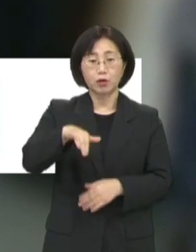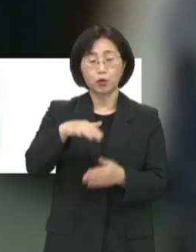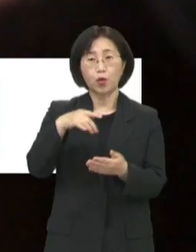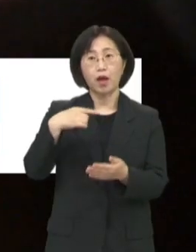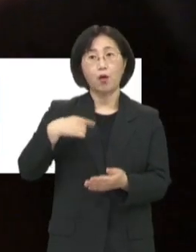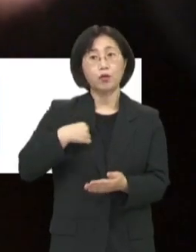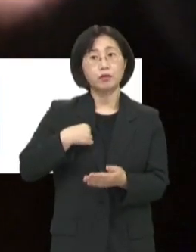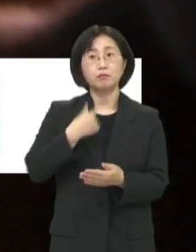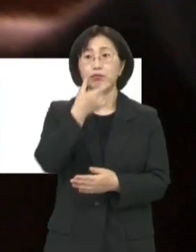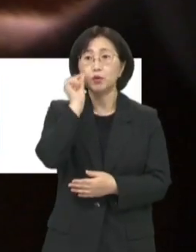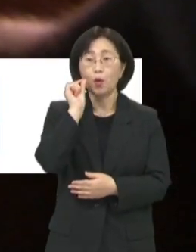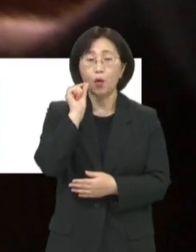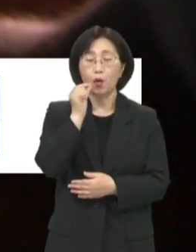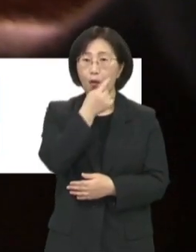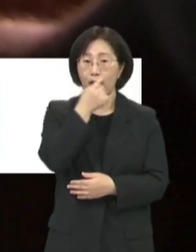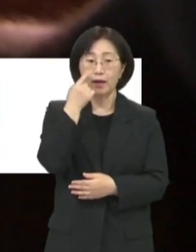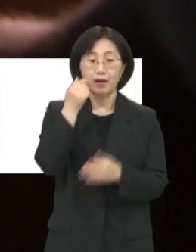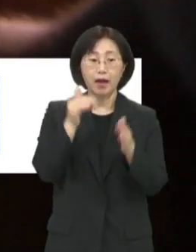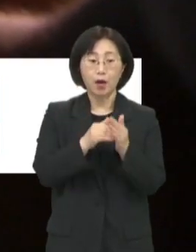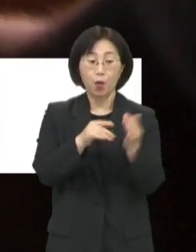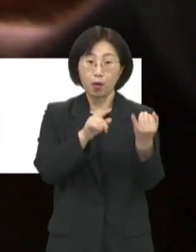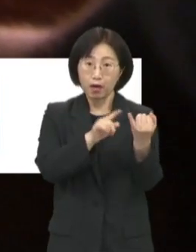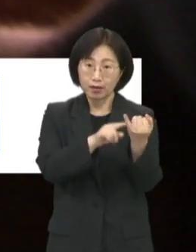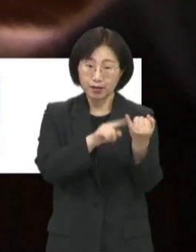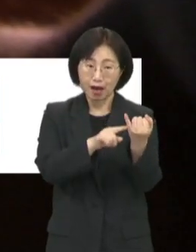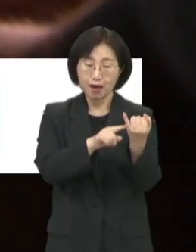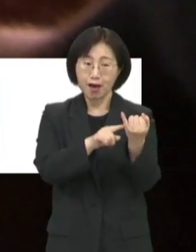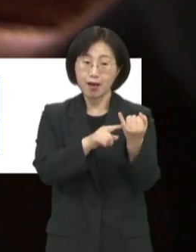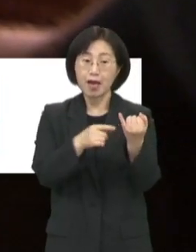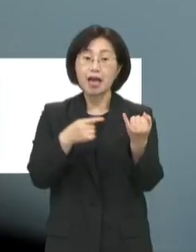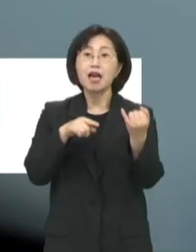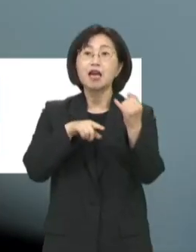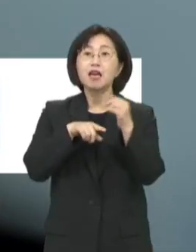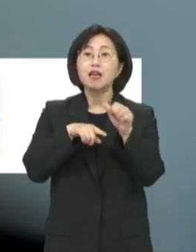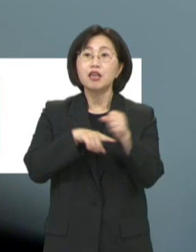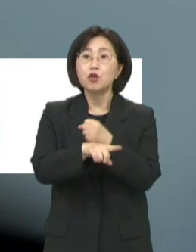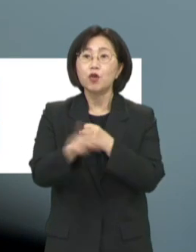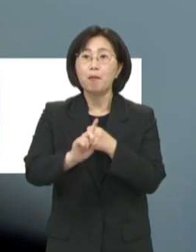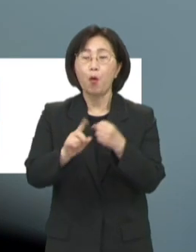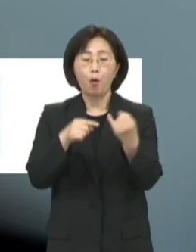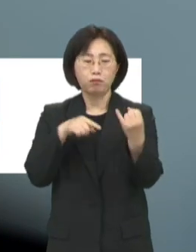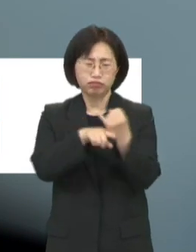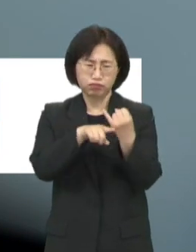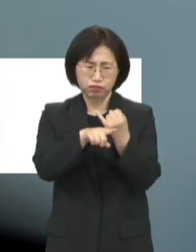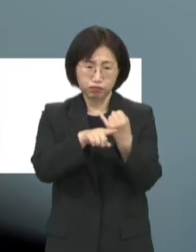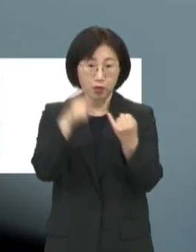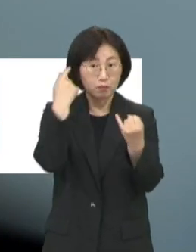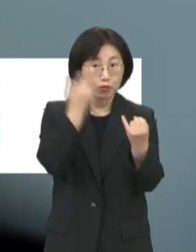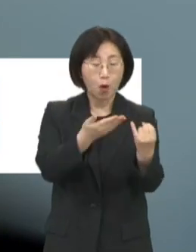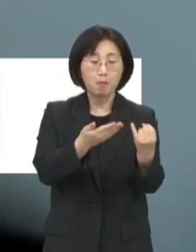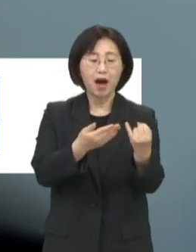사실을 확인했고 해당 매장에 여성 매니저 BC 부족분 발생 경의를